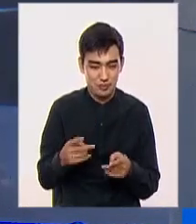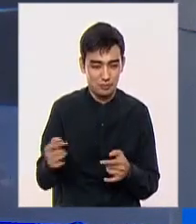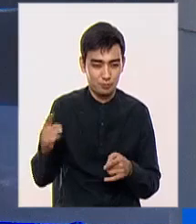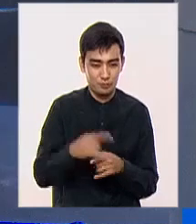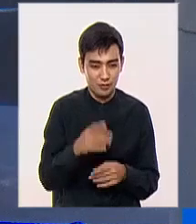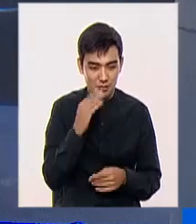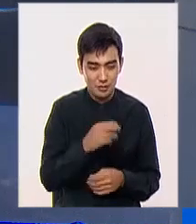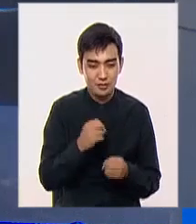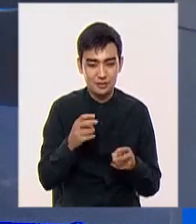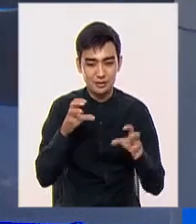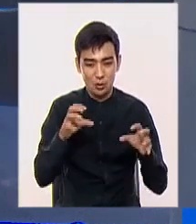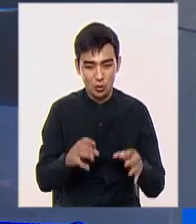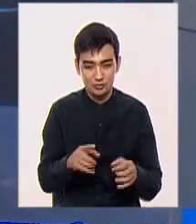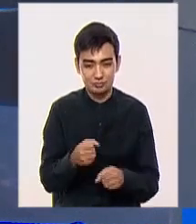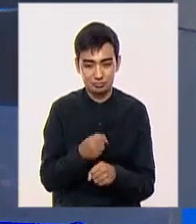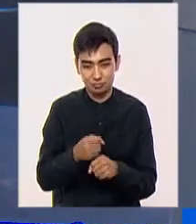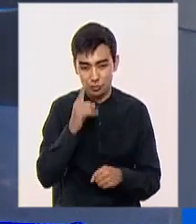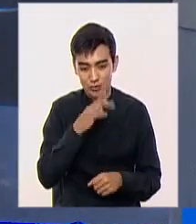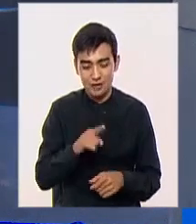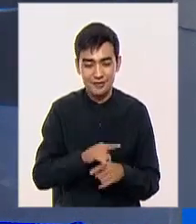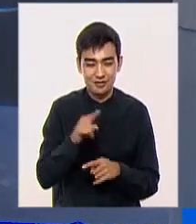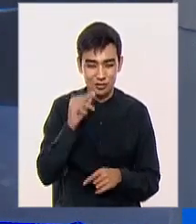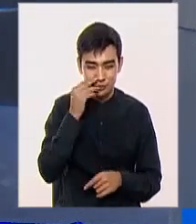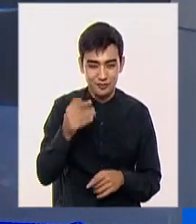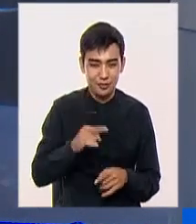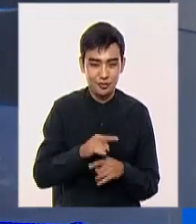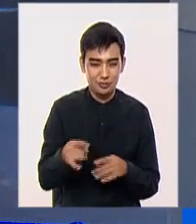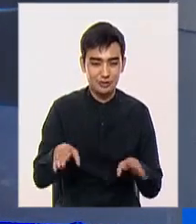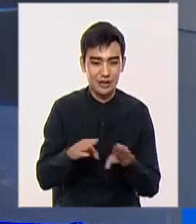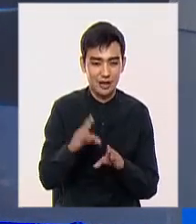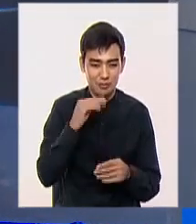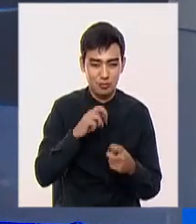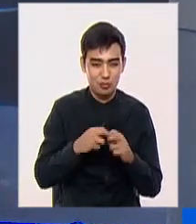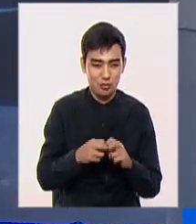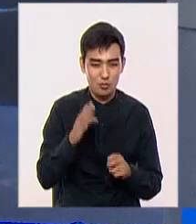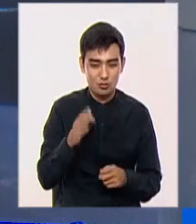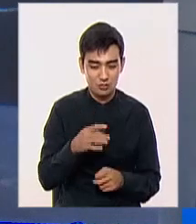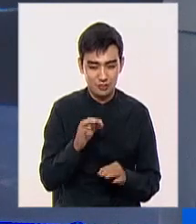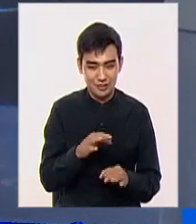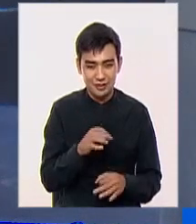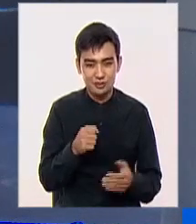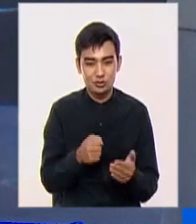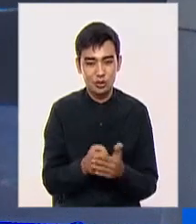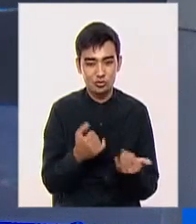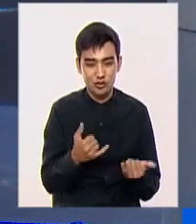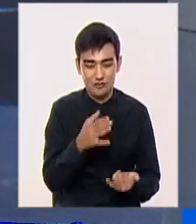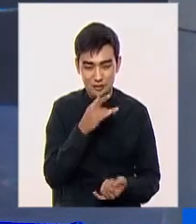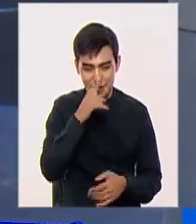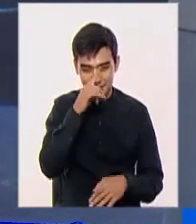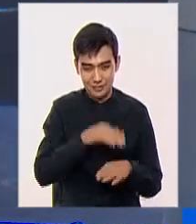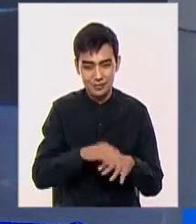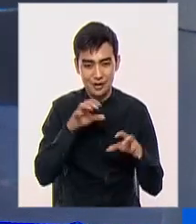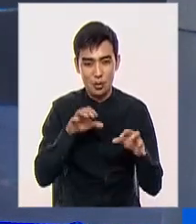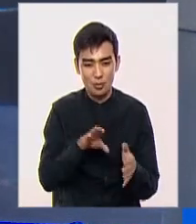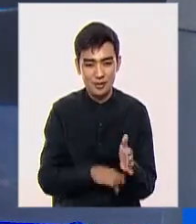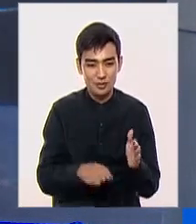ретке келтірілмесе, Шымкент әуежайының жабылуы мәселе қарастырылатынын айтты. Осыған дейін әкімдік заңсыз